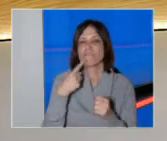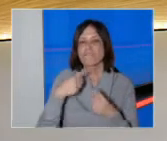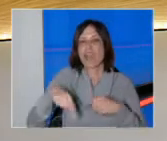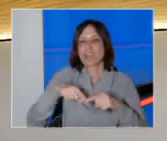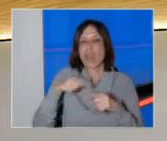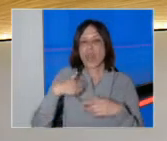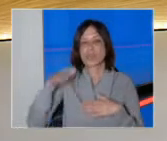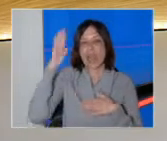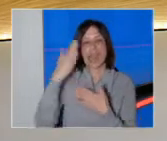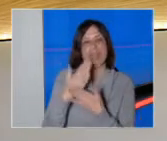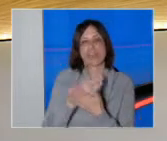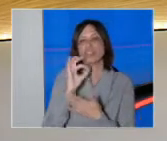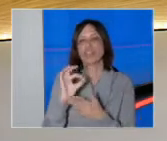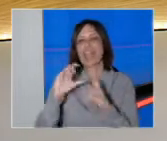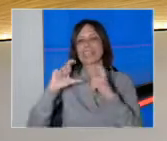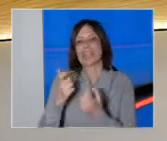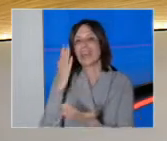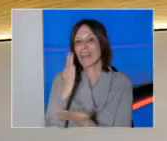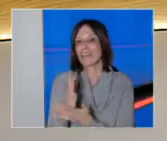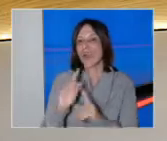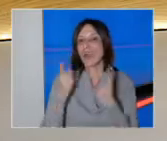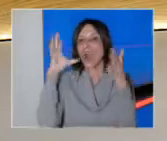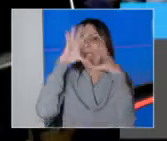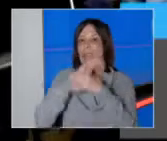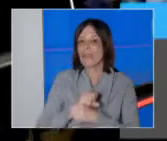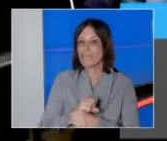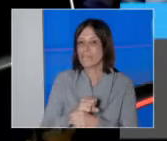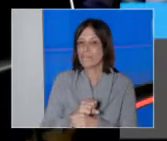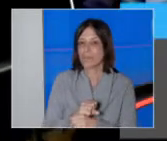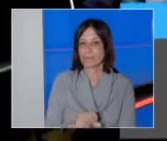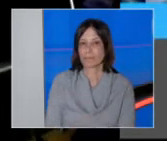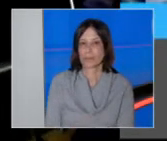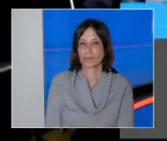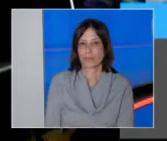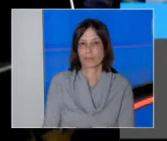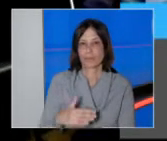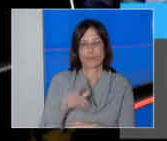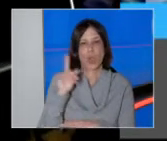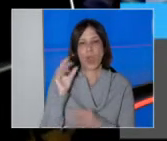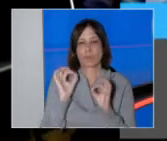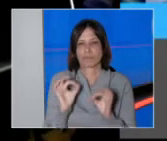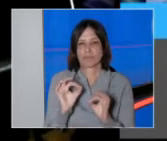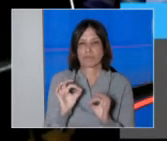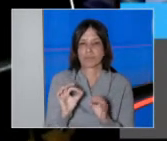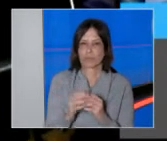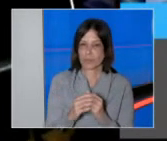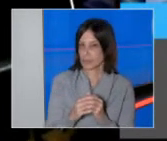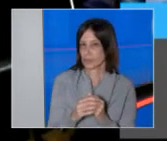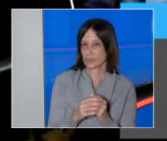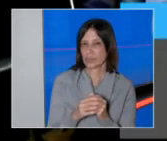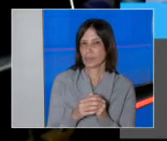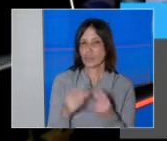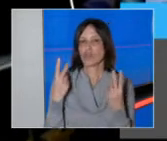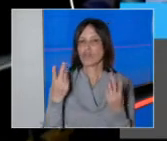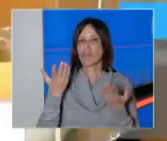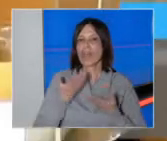הולכת להצביע על התקנות של הסגר, שכבר קורה הערב. הנה. הצבעה. לא, לא, זה לא מדויק. אני גם יש לי שאלות ששאלתי את הממשלה, שאני חשוב לי